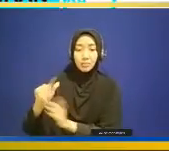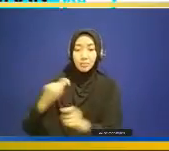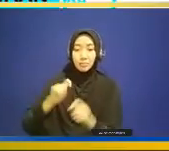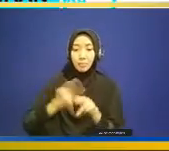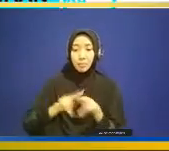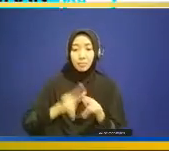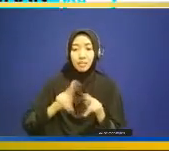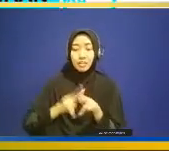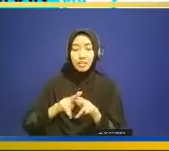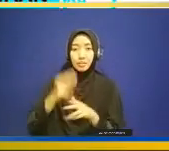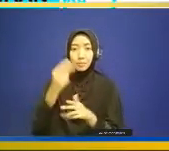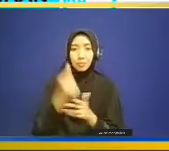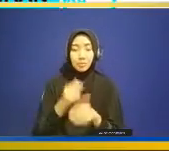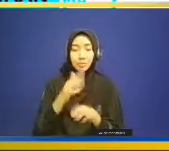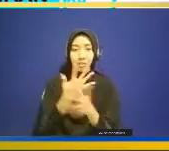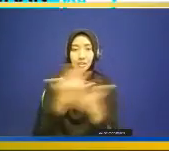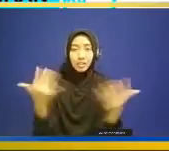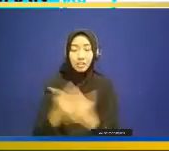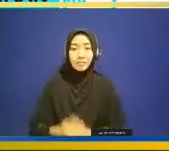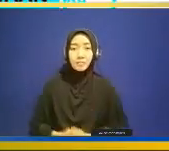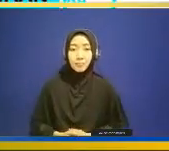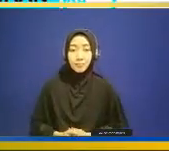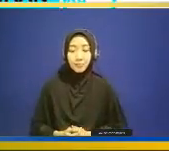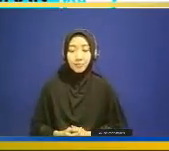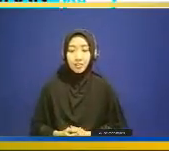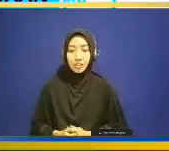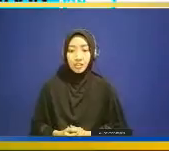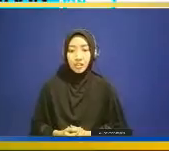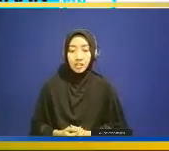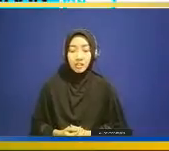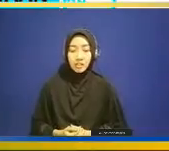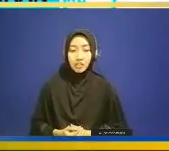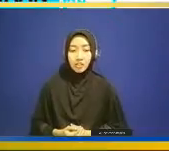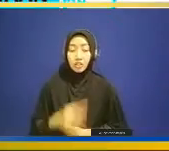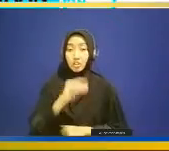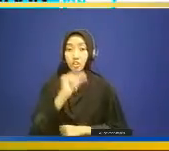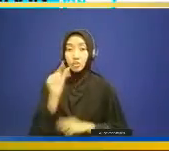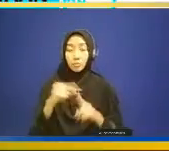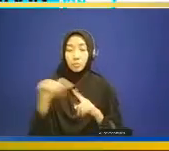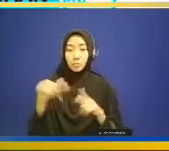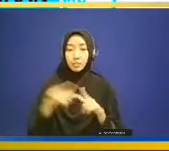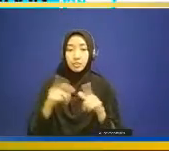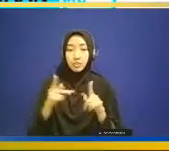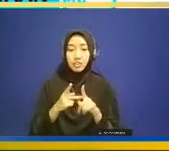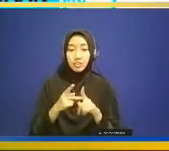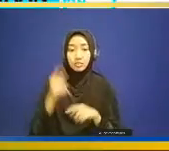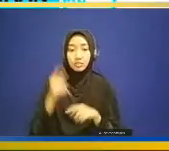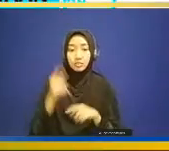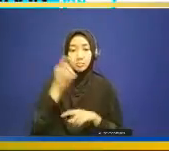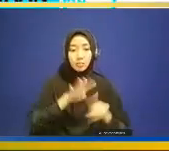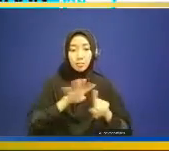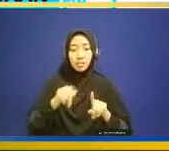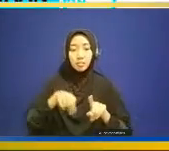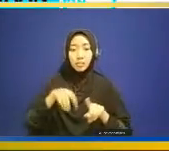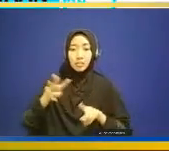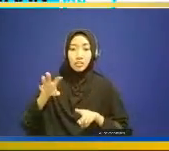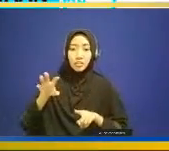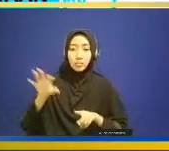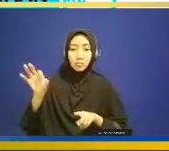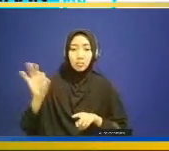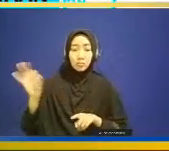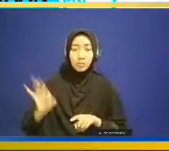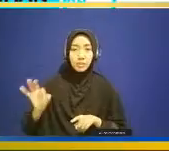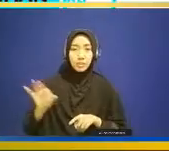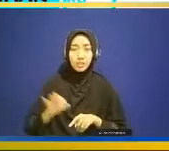perbaikan daya beli masyarakat rupiah dikisaran 14350 suku bunga soon